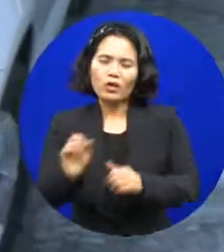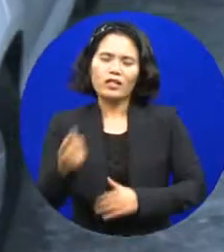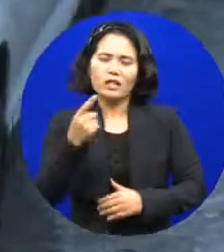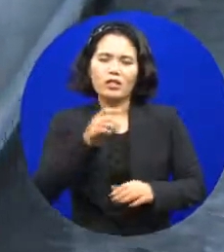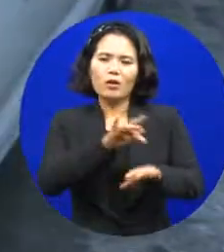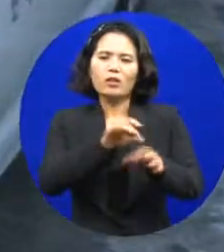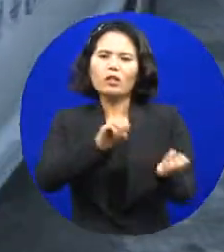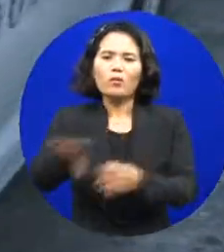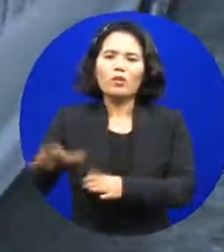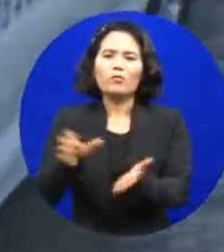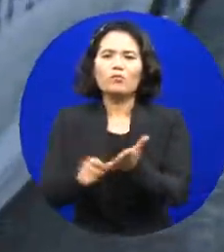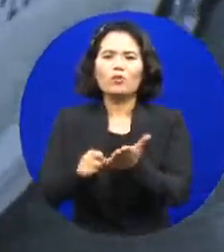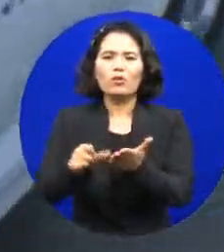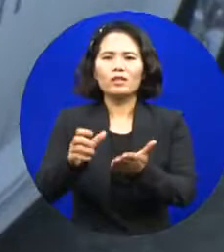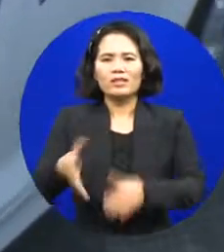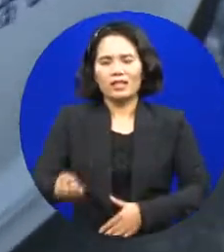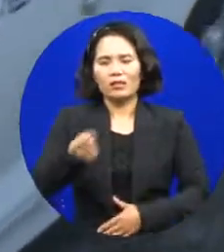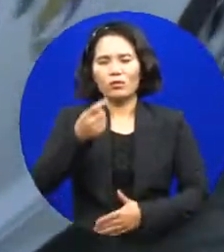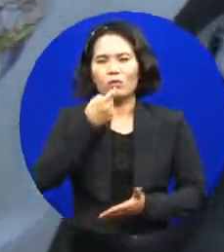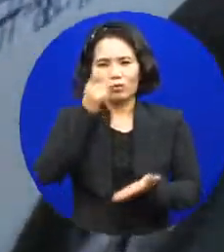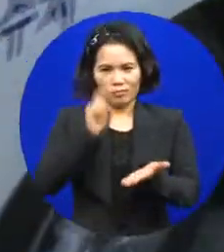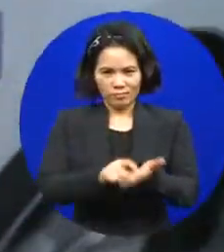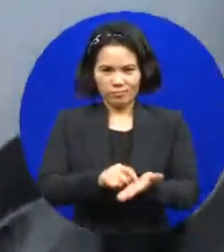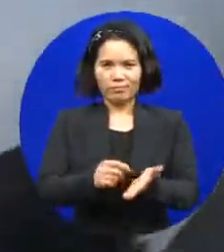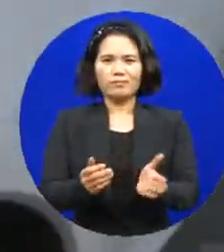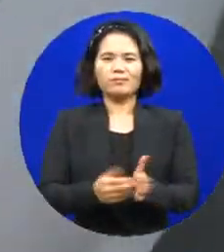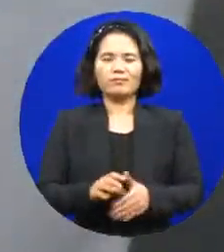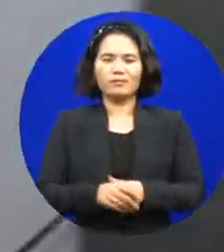덕분에 분실물 찾기도 쉬워졌습니다.